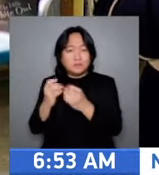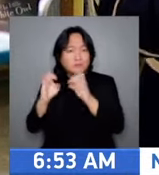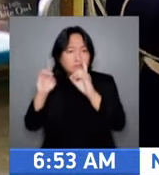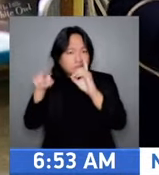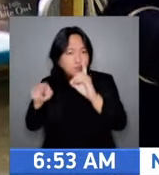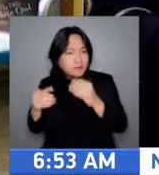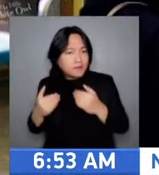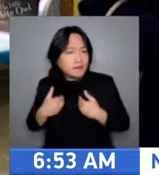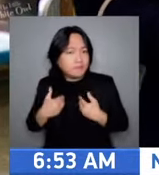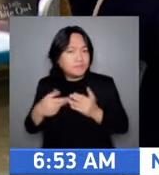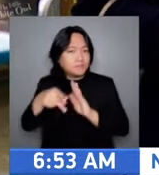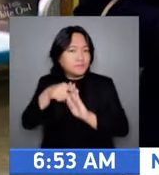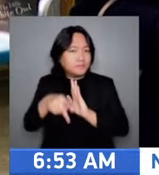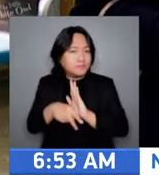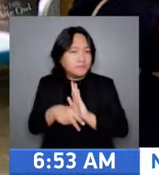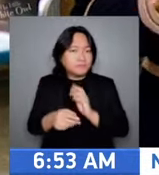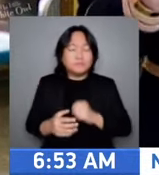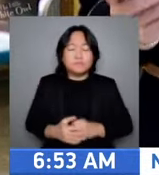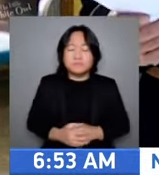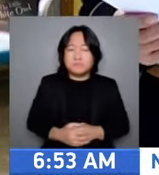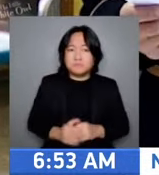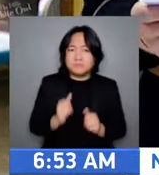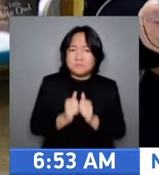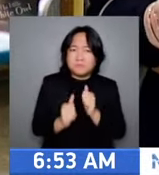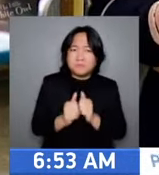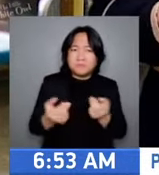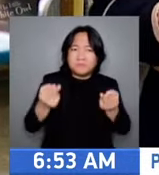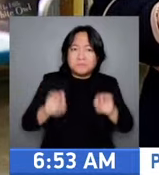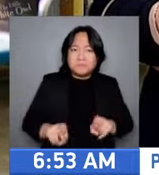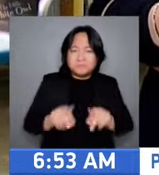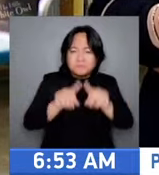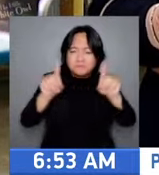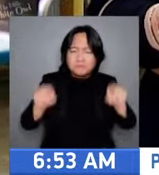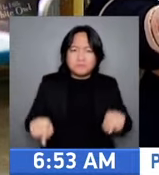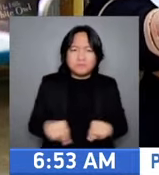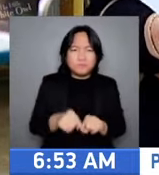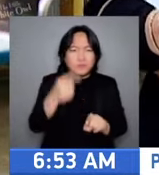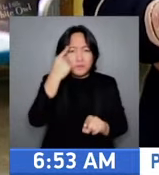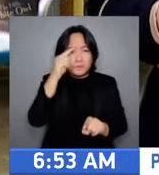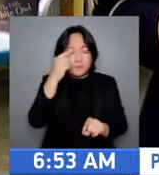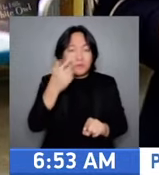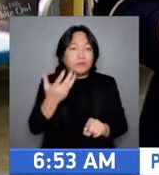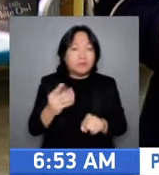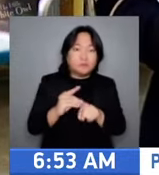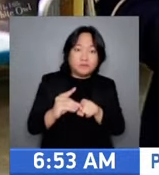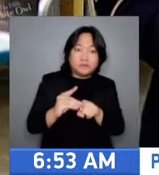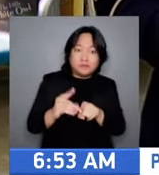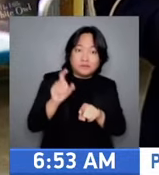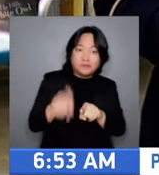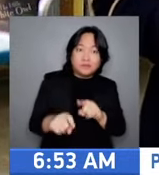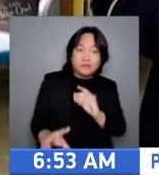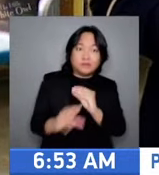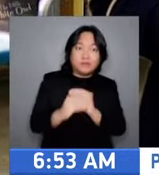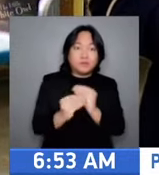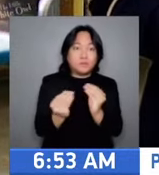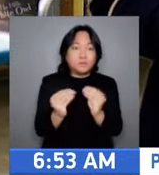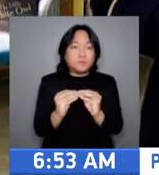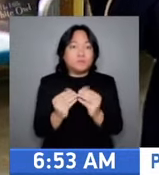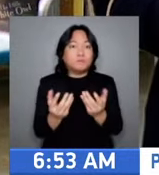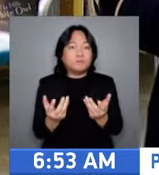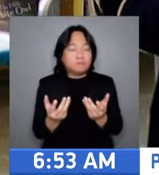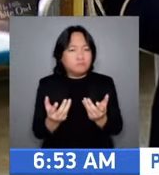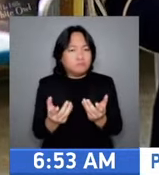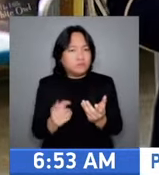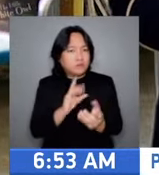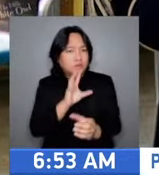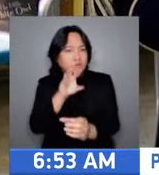ng paaralan na gamitin ang kahit na anong uri ng disiplina para sa mga bata, which might include corporal punishment